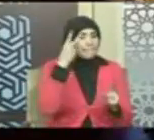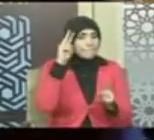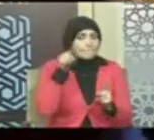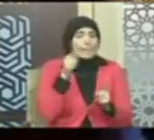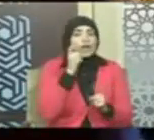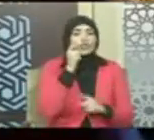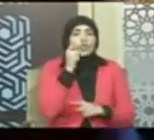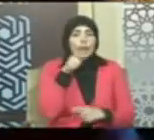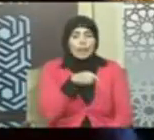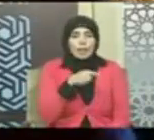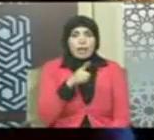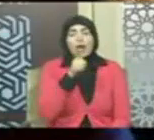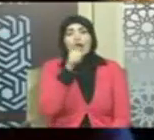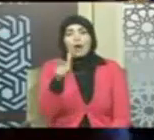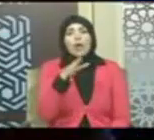قال أبوها.